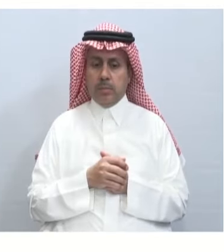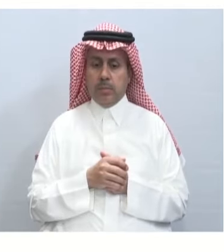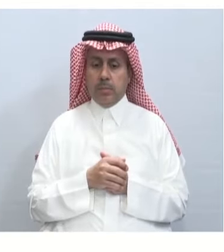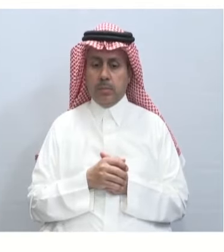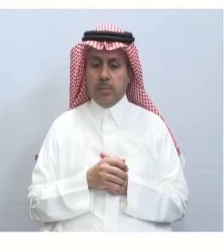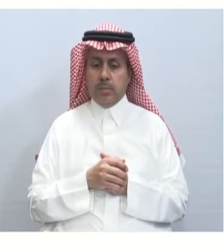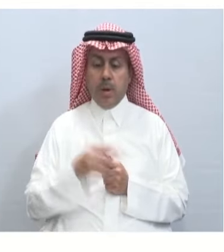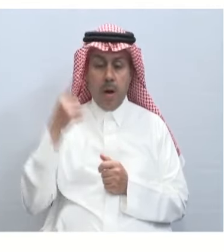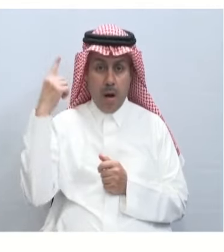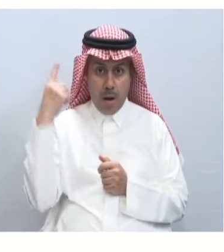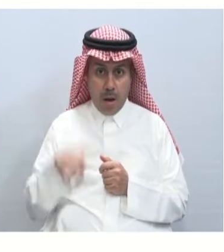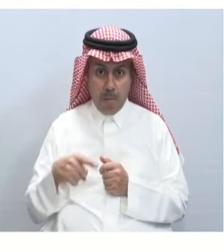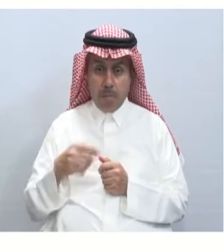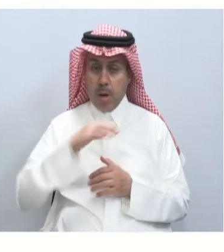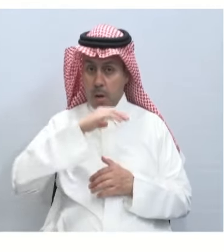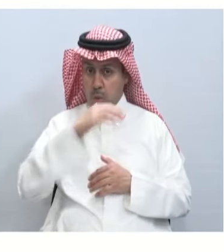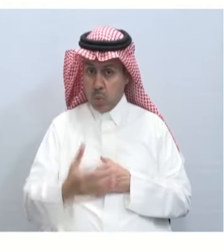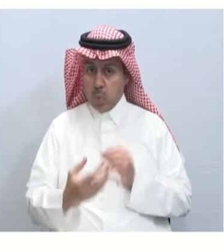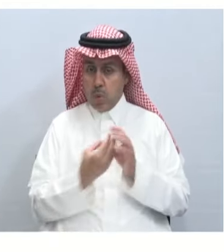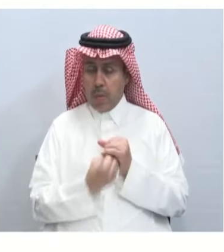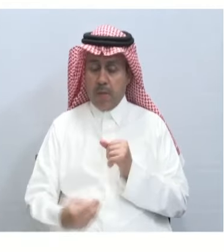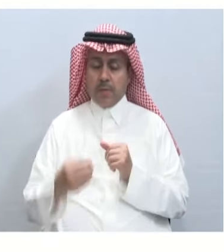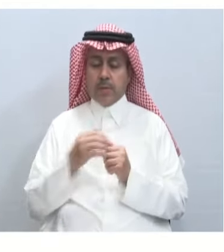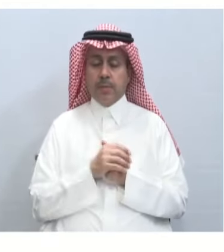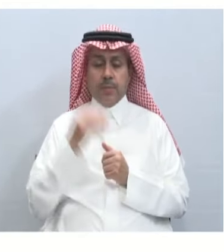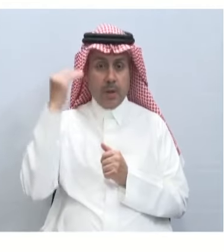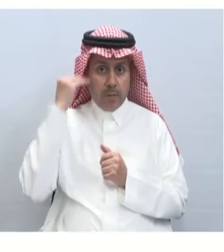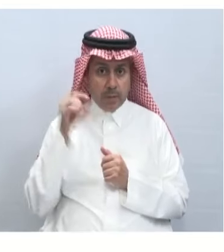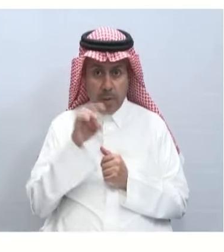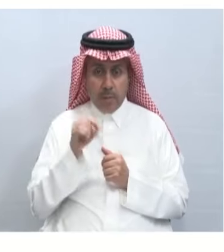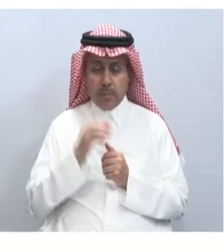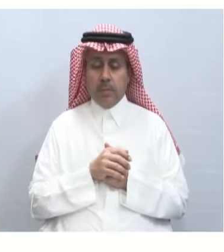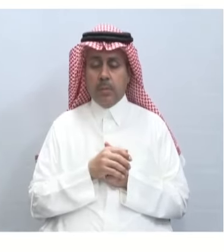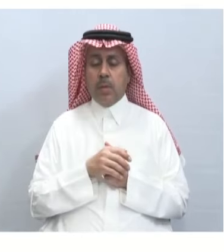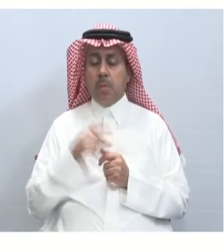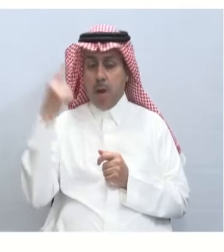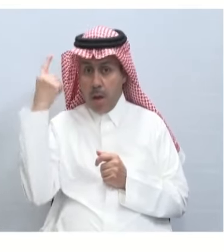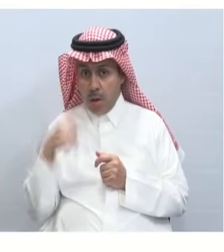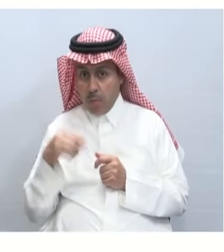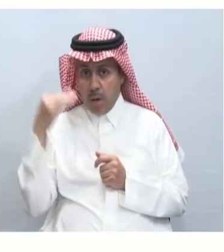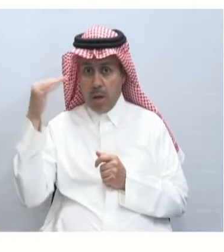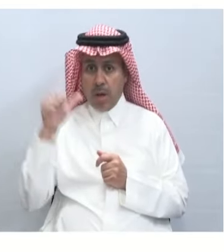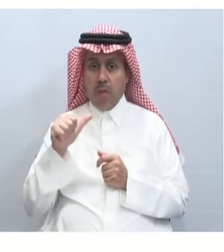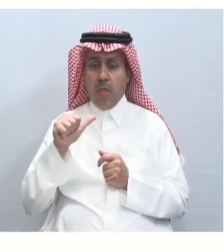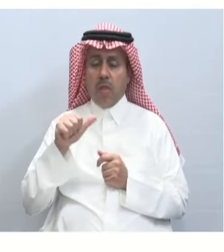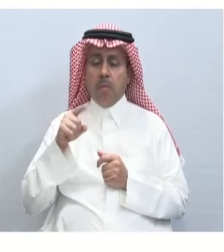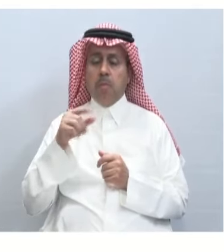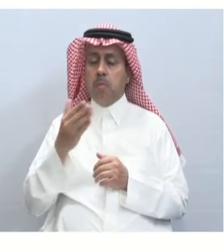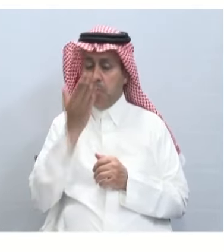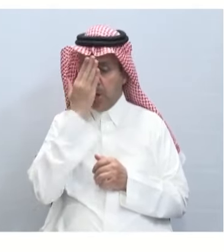يحرم على النفساء ما يحرم على الحائض من